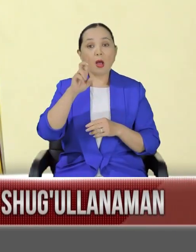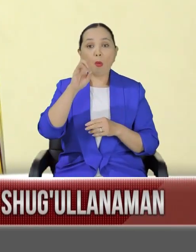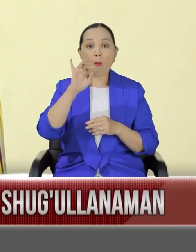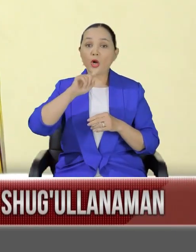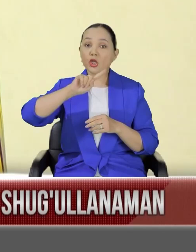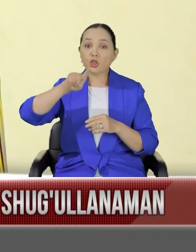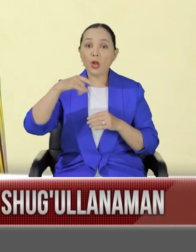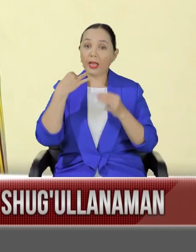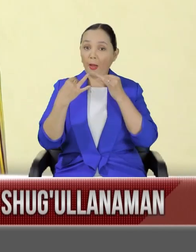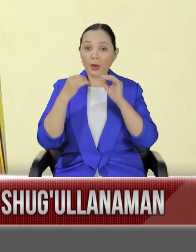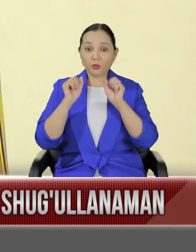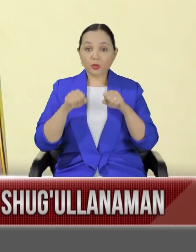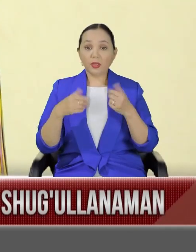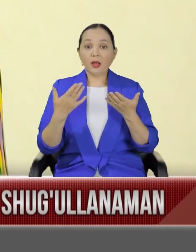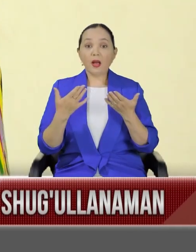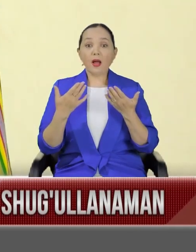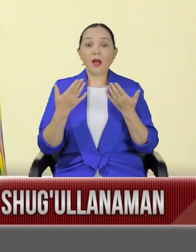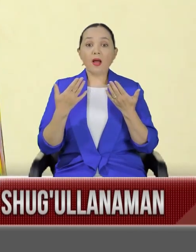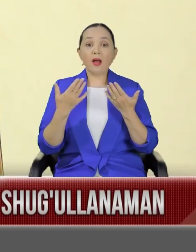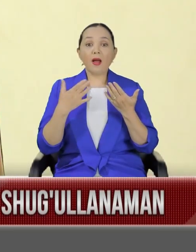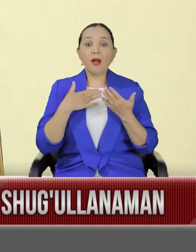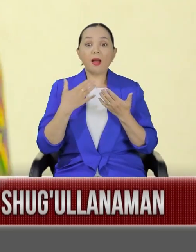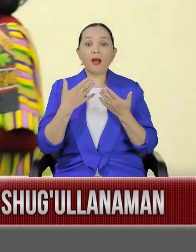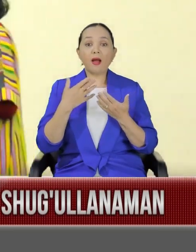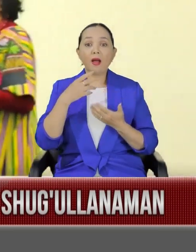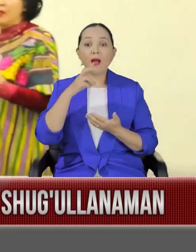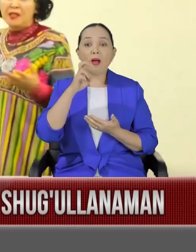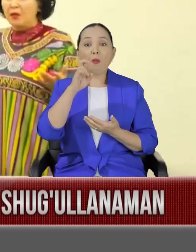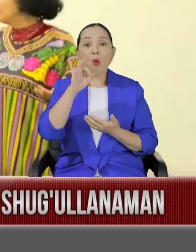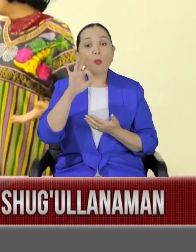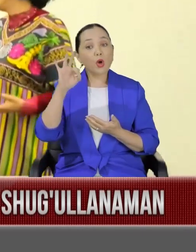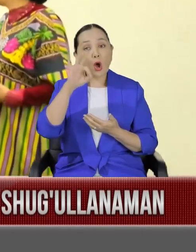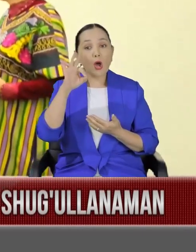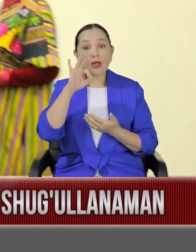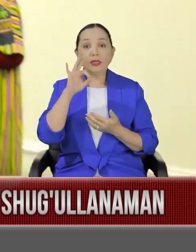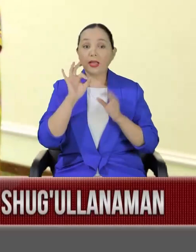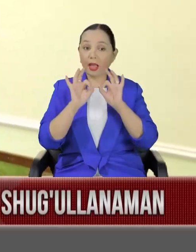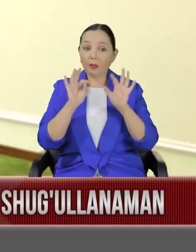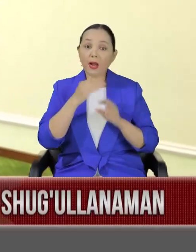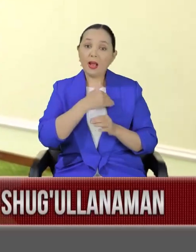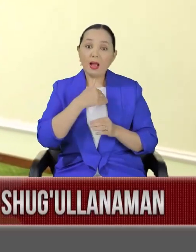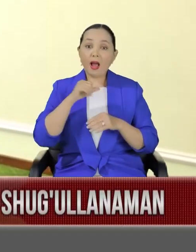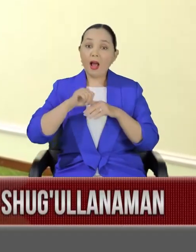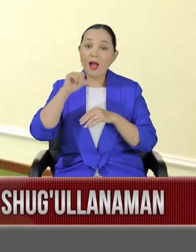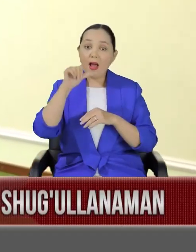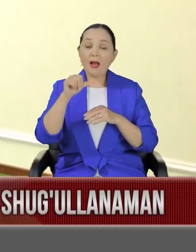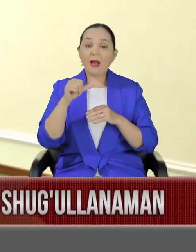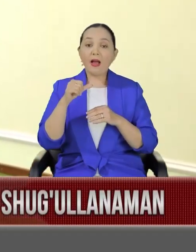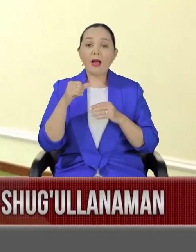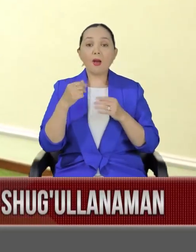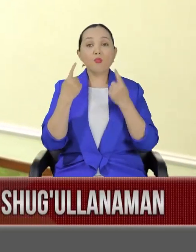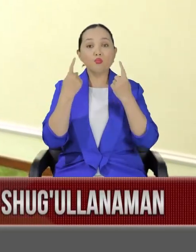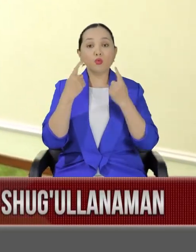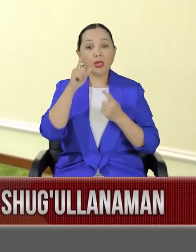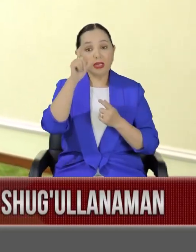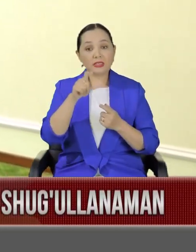soatlar gapirishimiz mumkin. Men hozir Bobur haqida gapirgim kelyapti, lekin odamlar charchab qoladi. Alohida ikkita buyuk